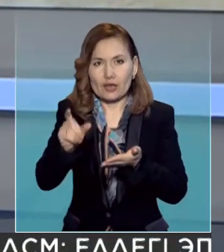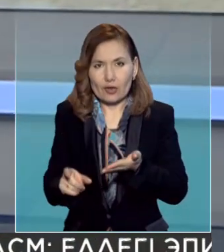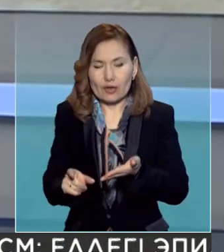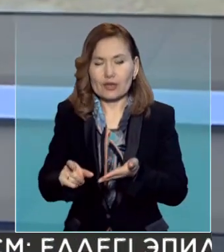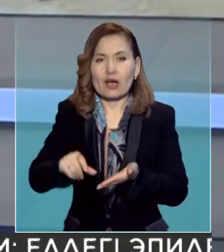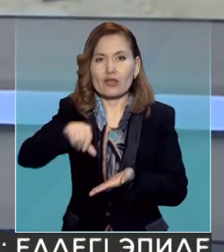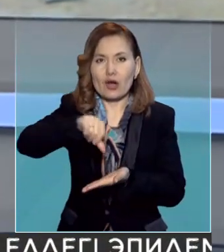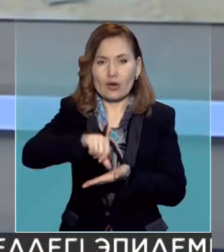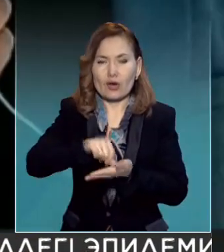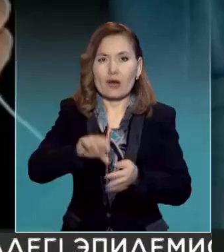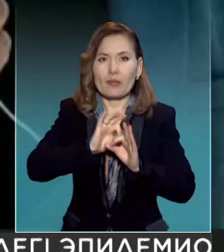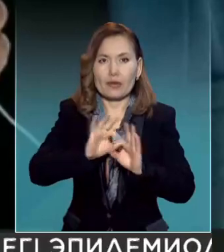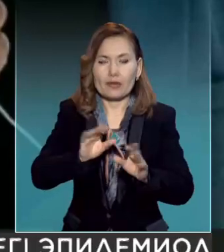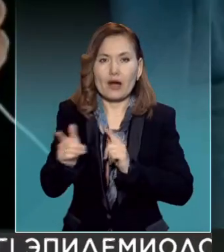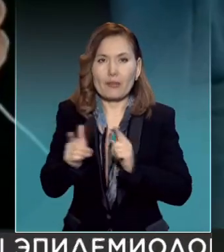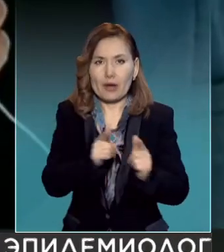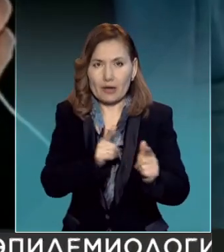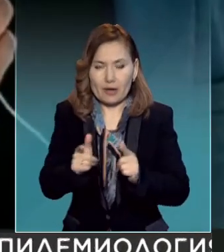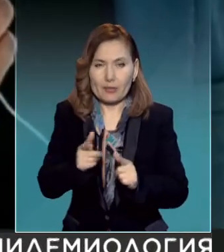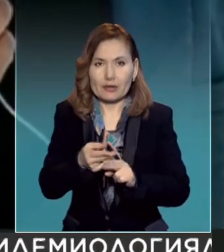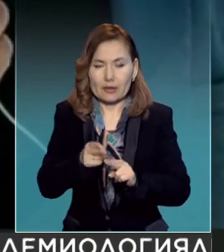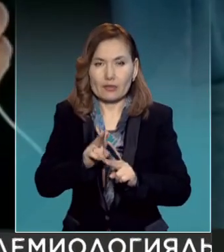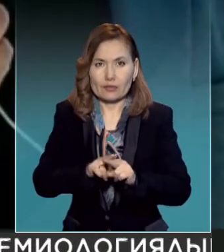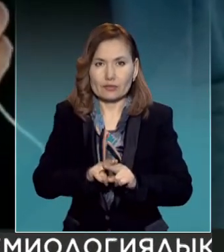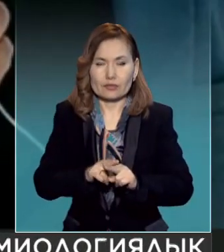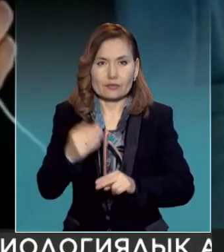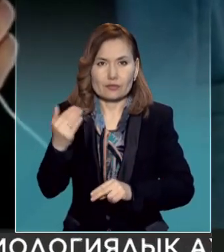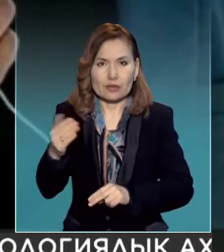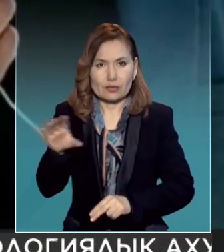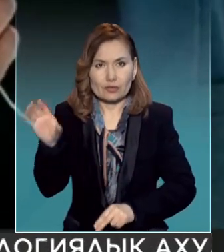шығады. Руслан, қазіргі ахуалды айтып берсең.